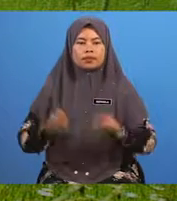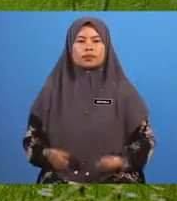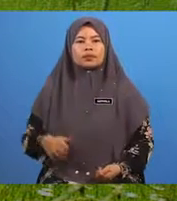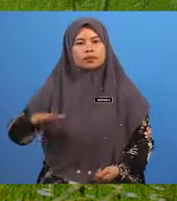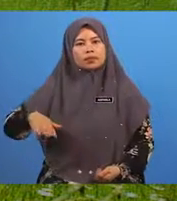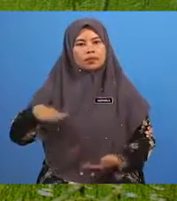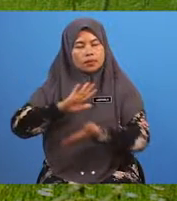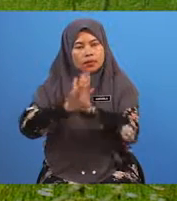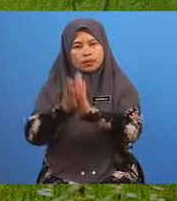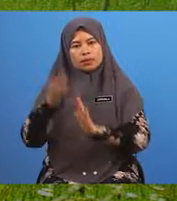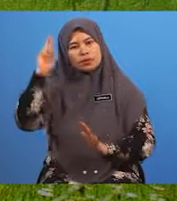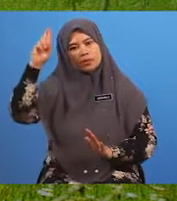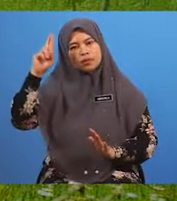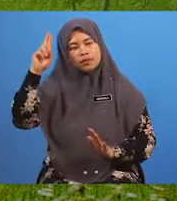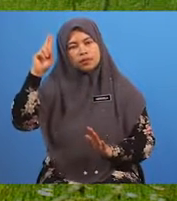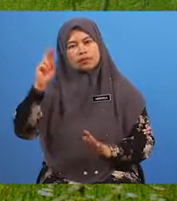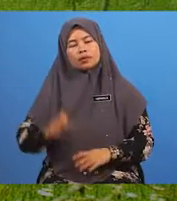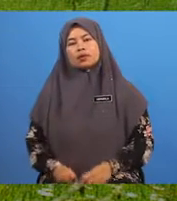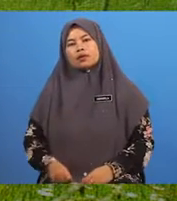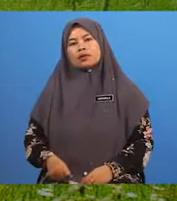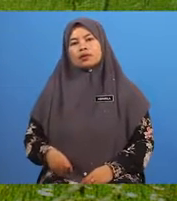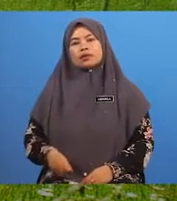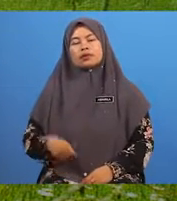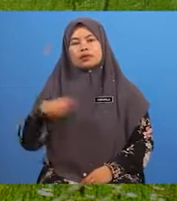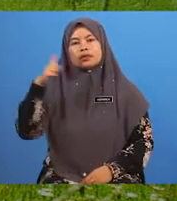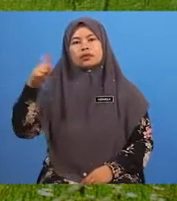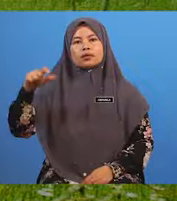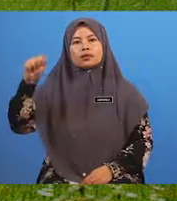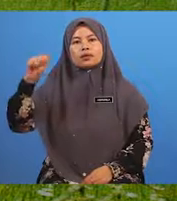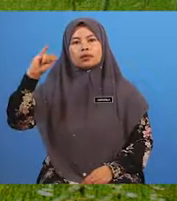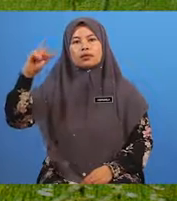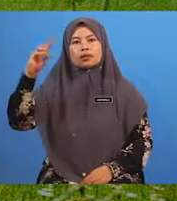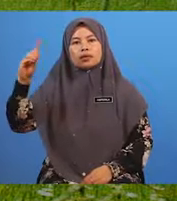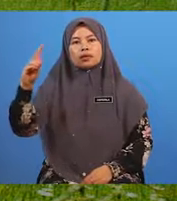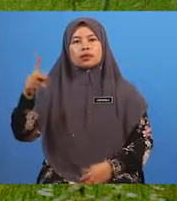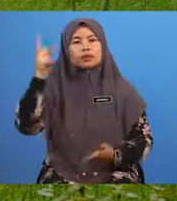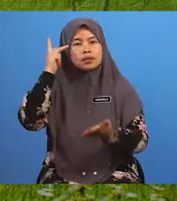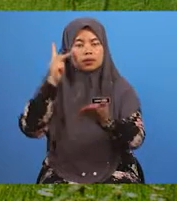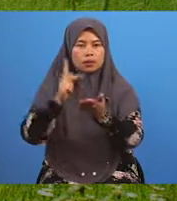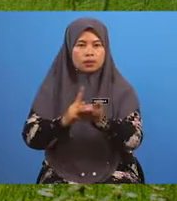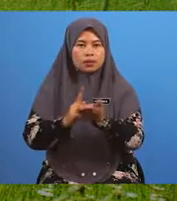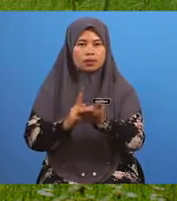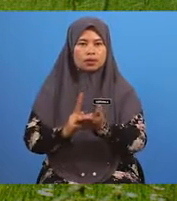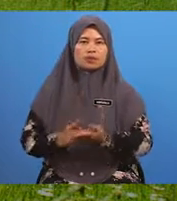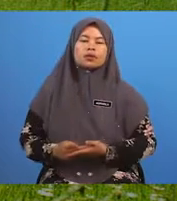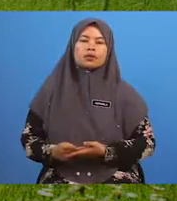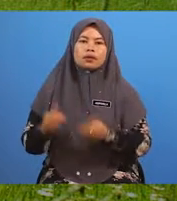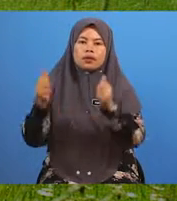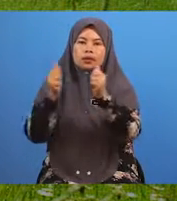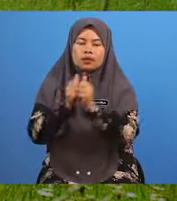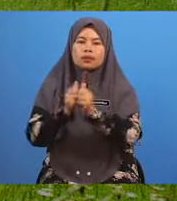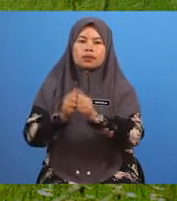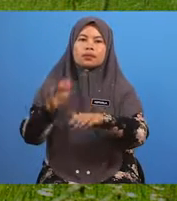itu, Zaid bin Harithah bin Syarahbil dikenali dalam kalangan masyarakat Arab dengan panggilan Zaid bin